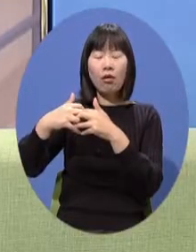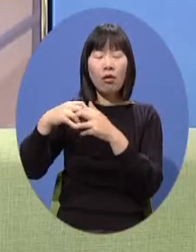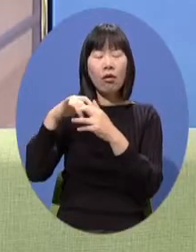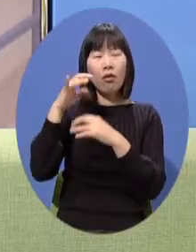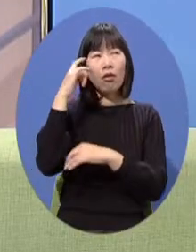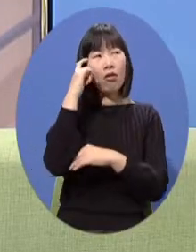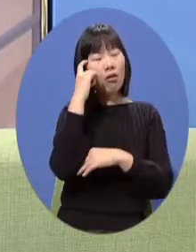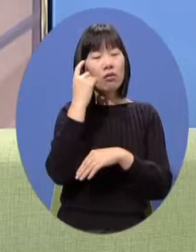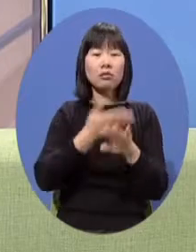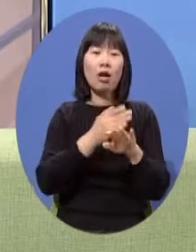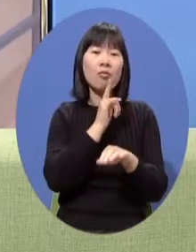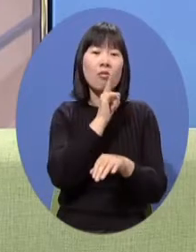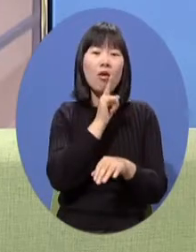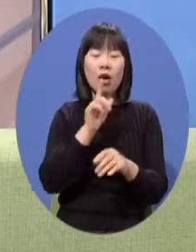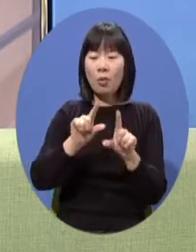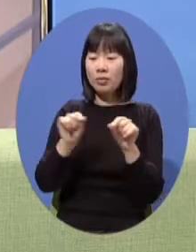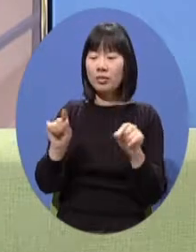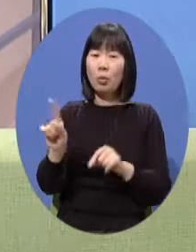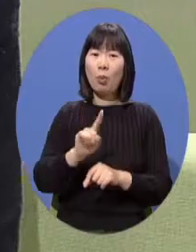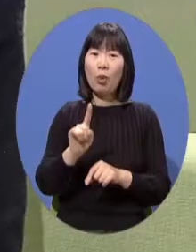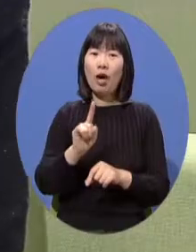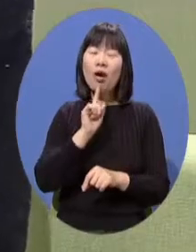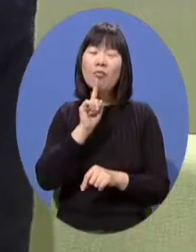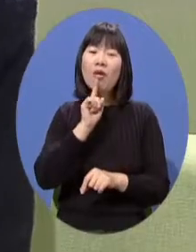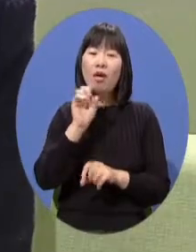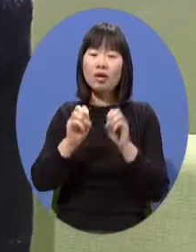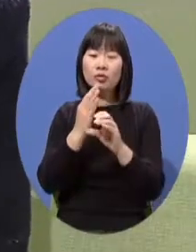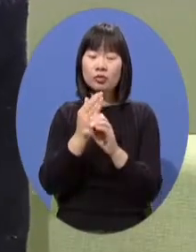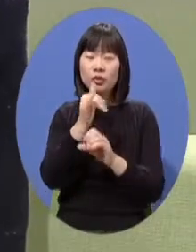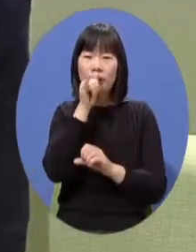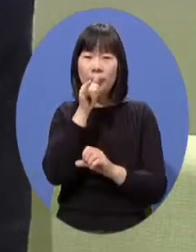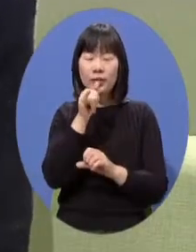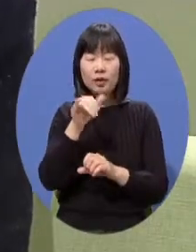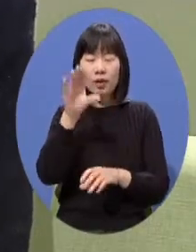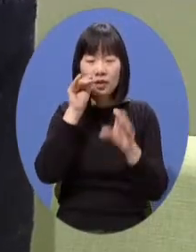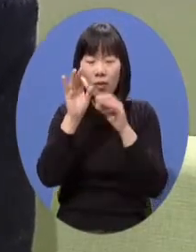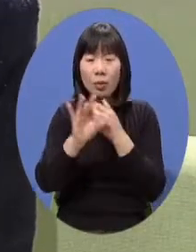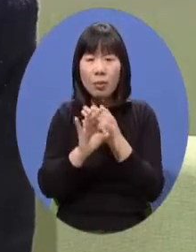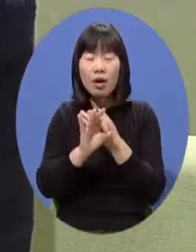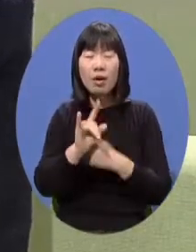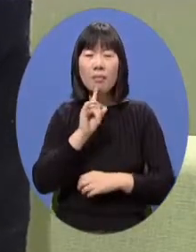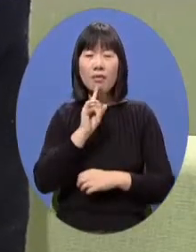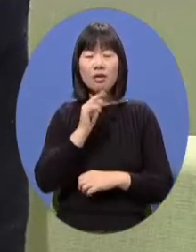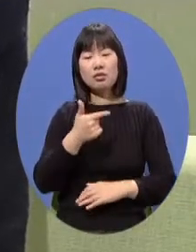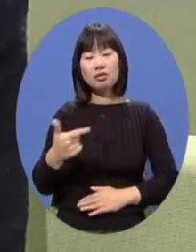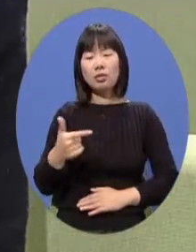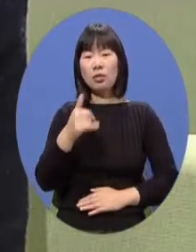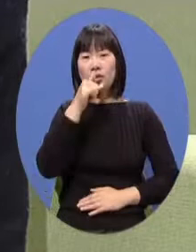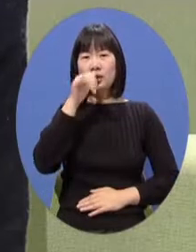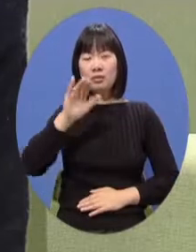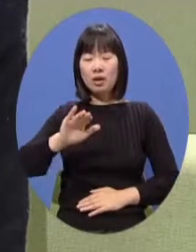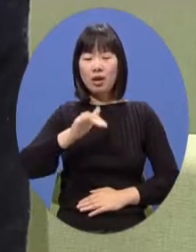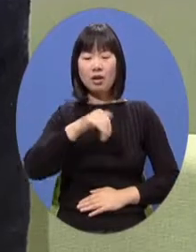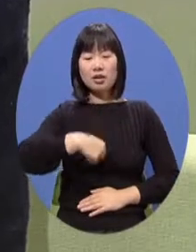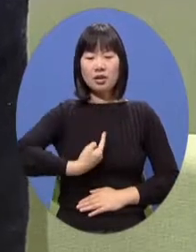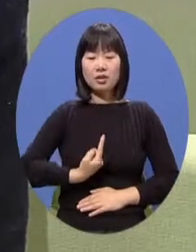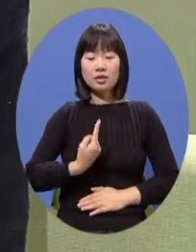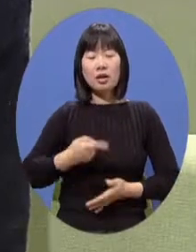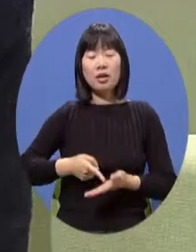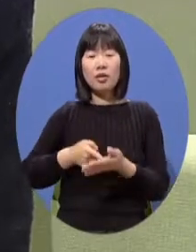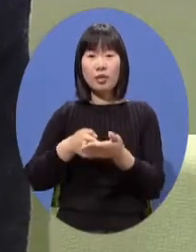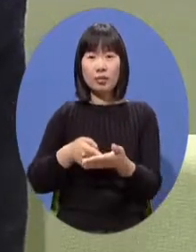그러면서 또 딴 얘기 엄마 오늘 반찬은 뭐야? 막 이러는 애들이 있어요. 그러니까 정작 들어보면 말은 굉장히 많은데 자신의